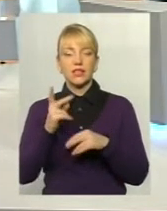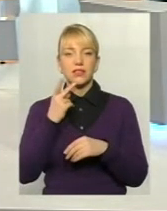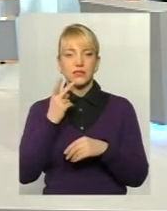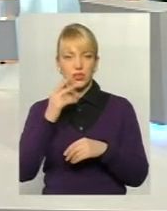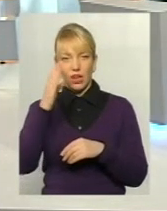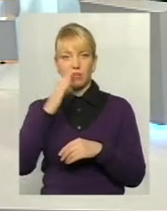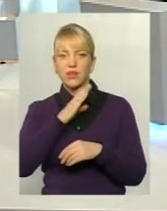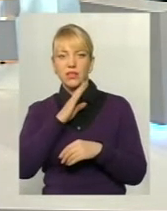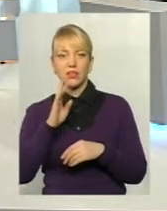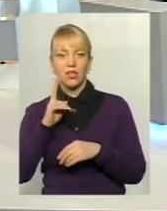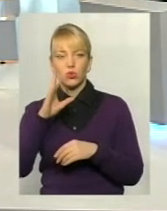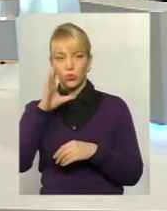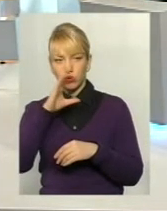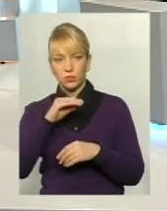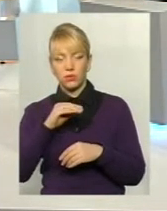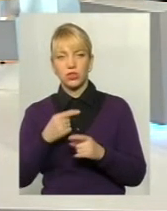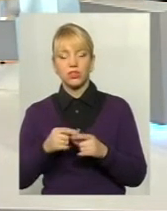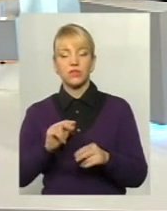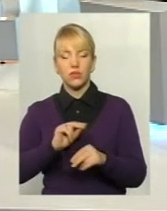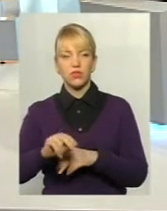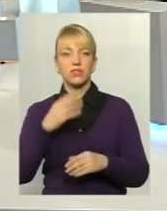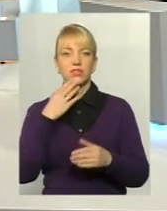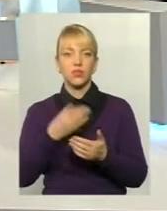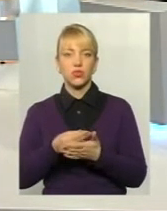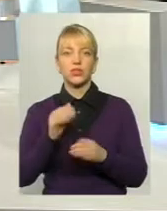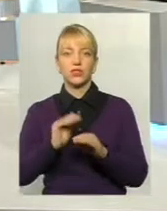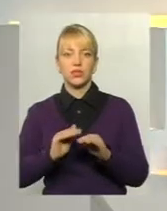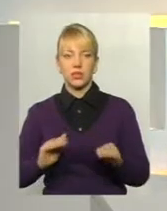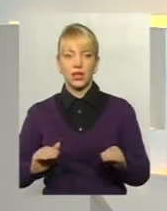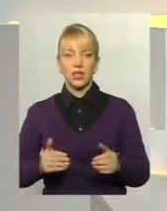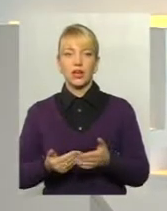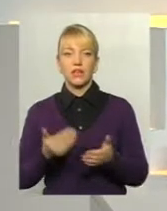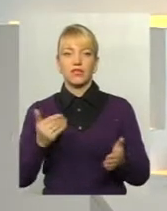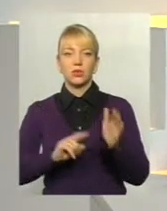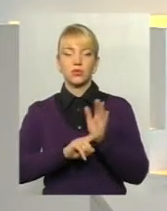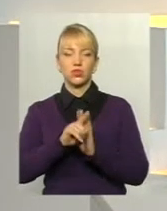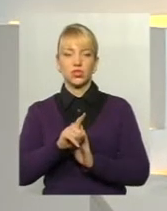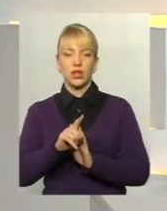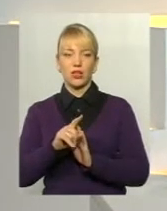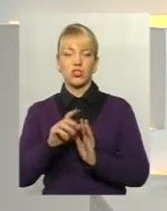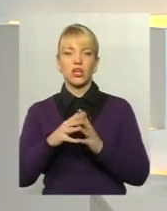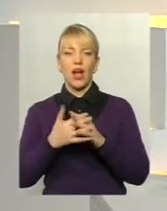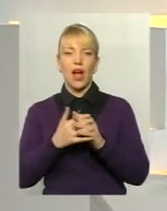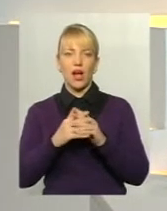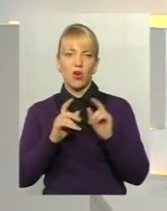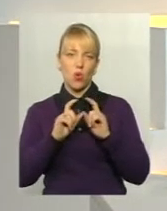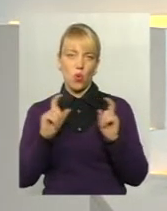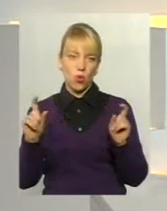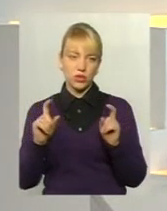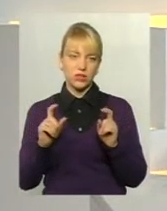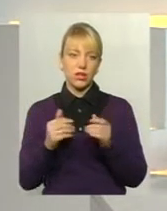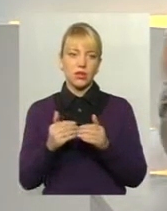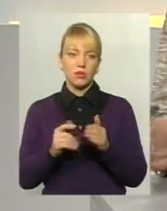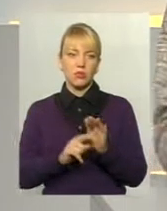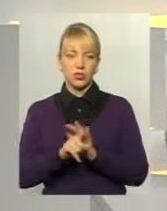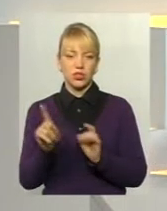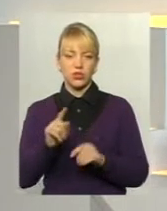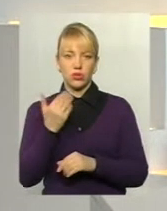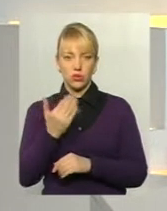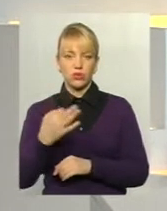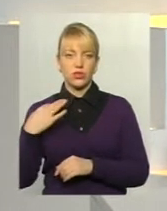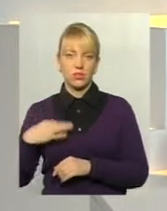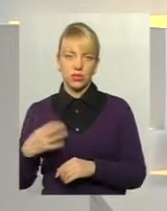да, успішні батьки, вчать своїх дітей, від починаючи, якщо це великий агрохолдинг, починаючи від того, що його син